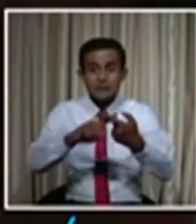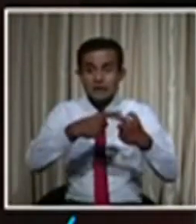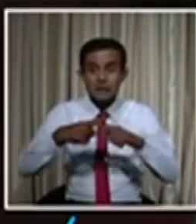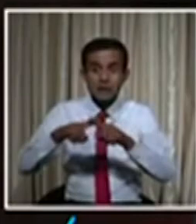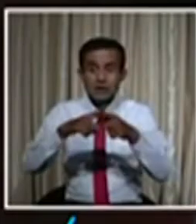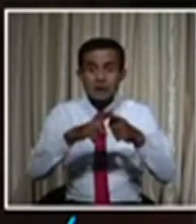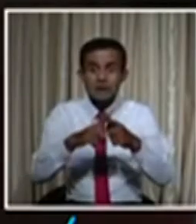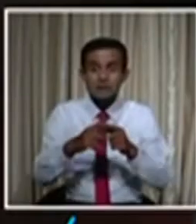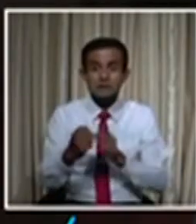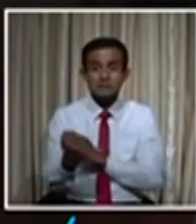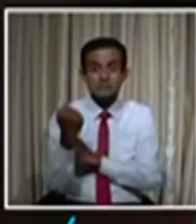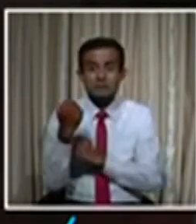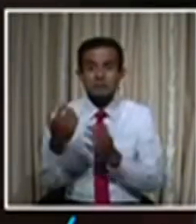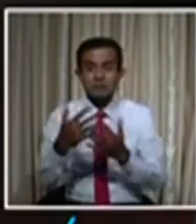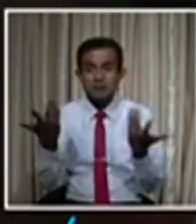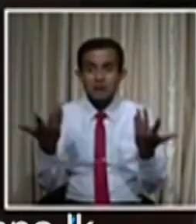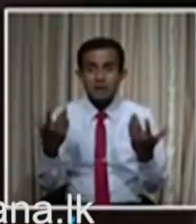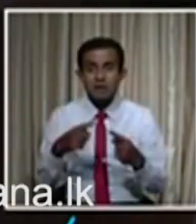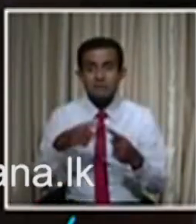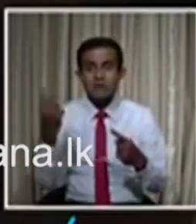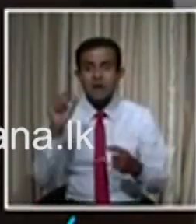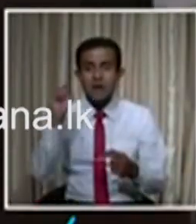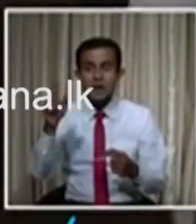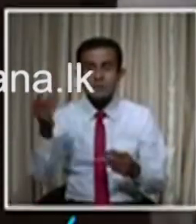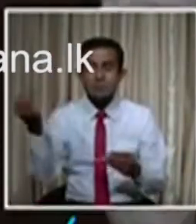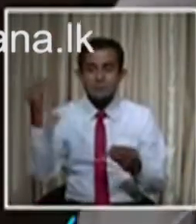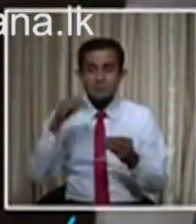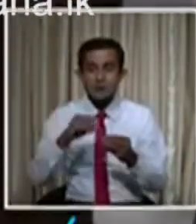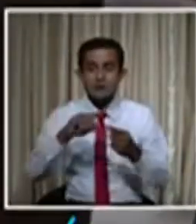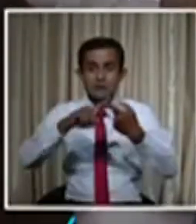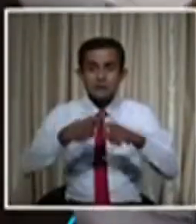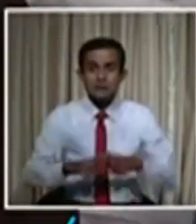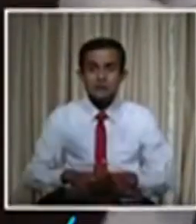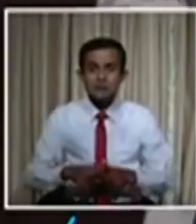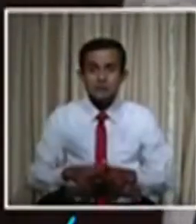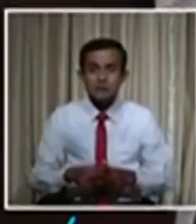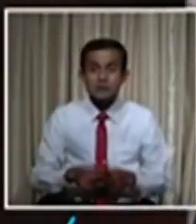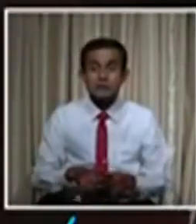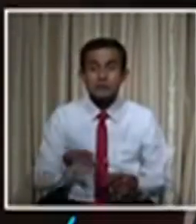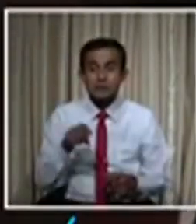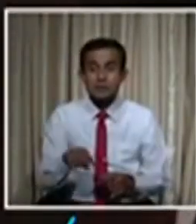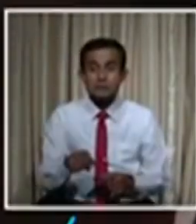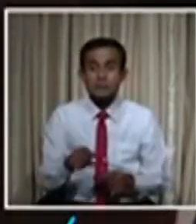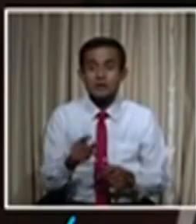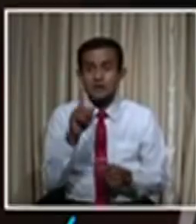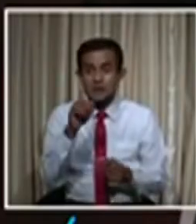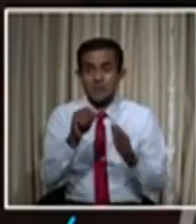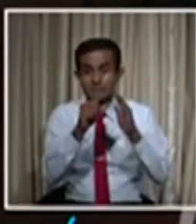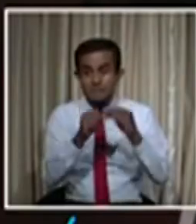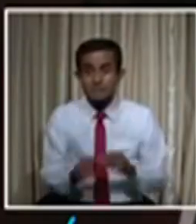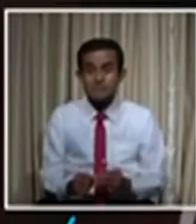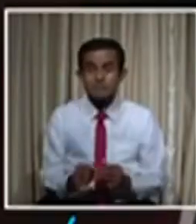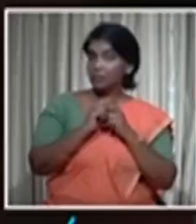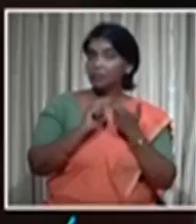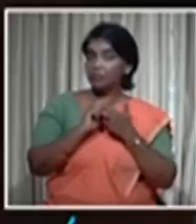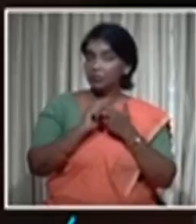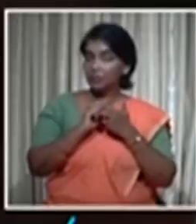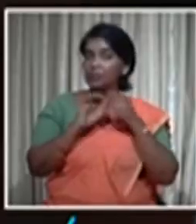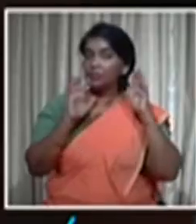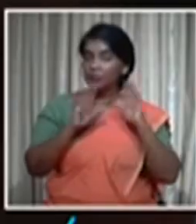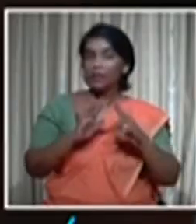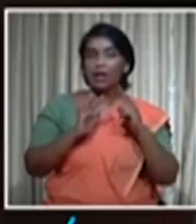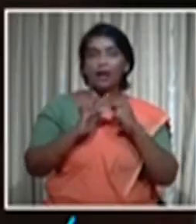වක්කත් ආත්ම ශක්තියක් නැතුව වෙන නමක් ගහගෙන තරම් කරේ ඒක හන්දවයි එකට බැස්සේ අඩු ගානේ